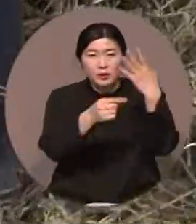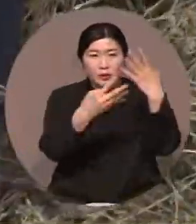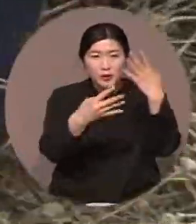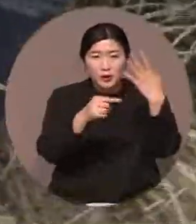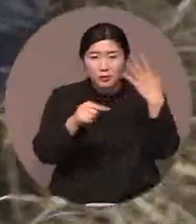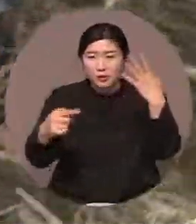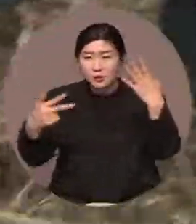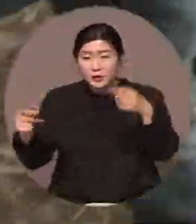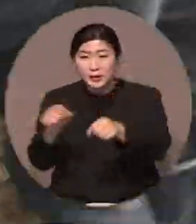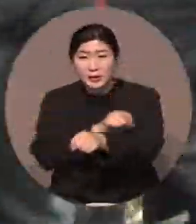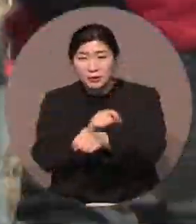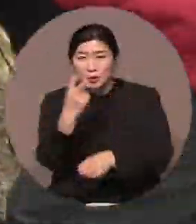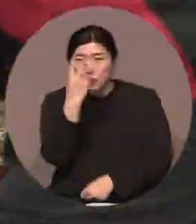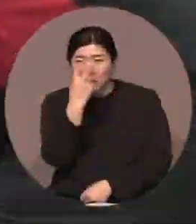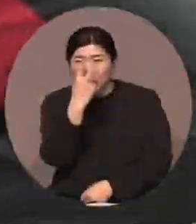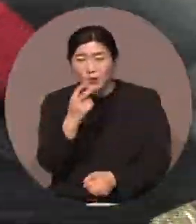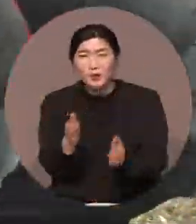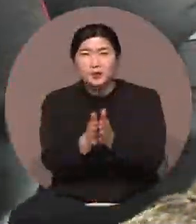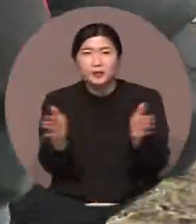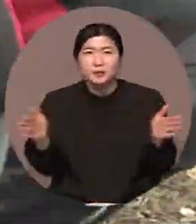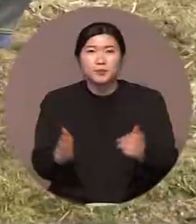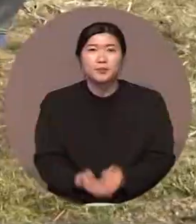7일까지 특별 경계근무에 돌입합니다